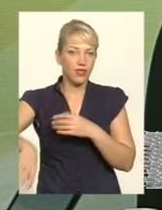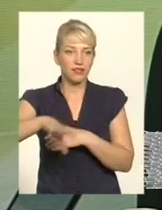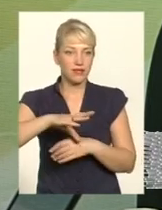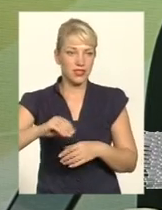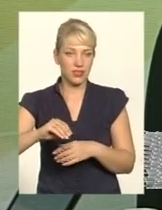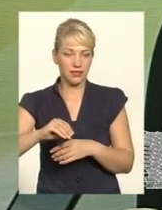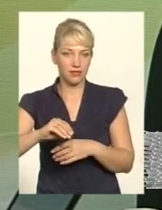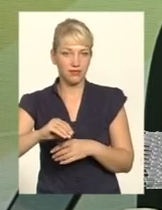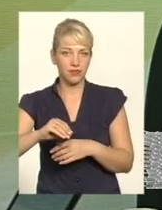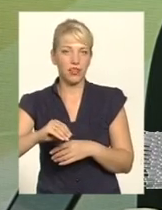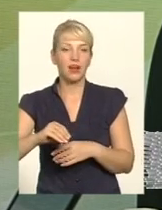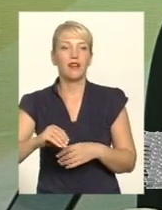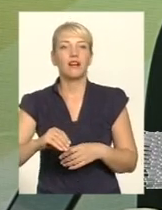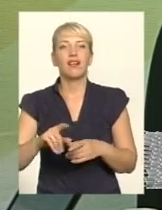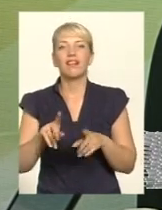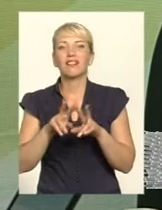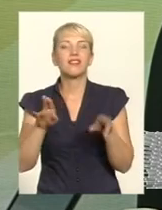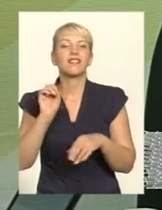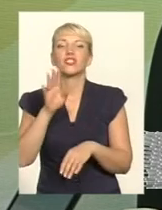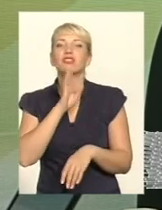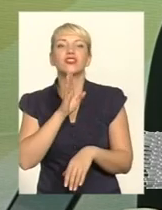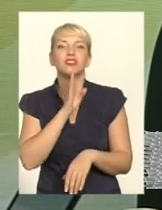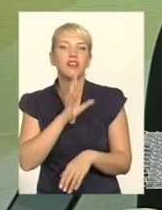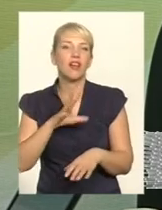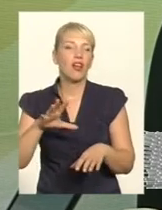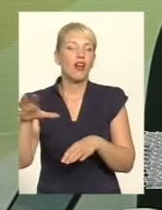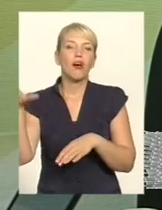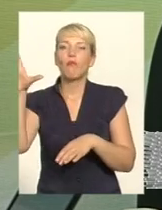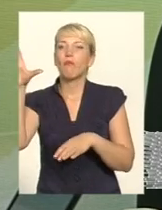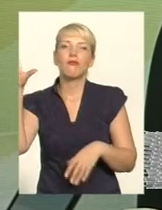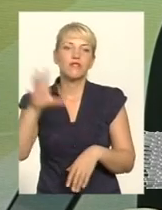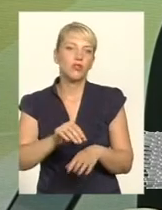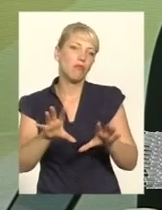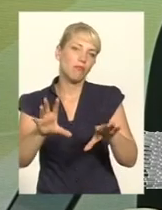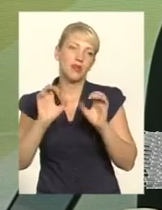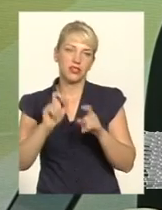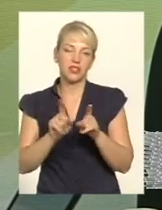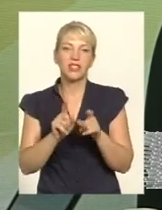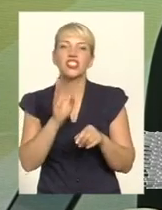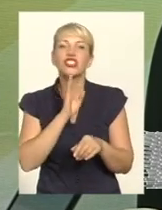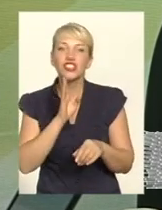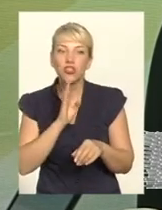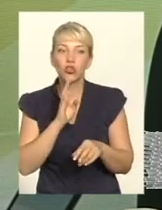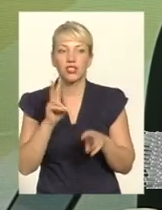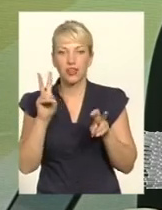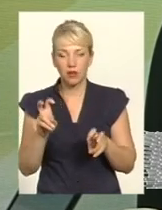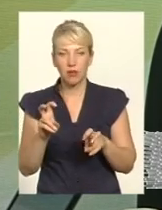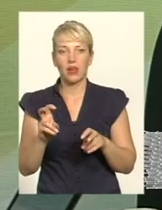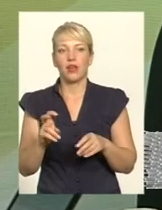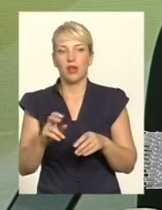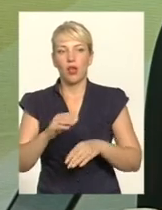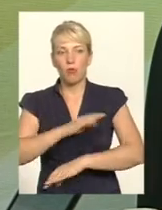моделі фемінної поведінки, жіночої, де йде повне прийняття. Тобто жіночий тип поведінки. Хоча в нас це також